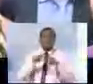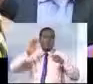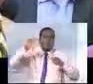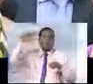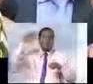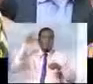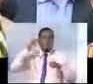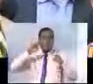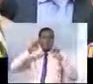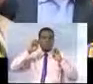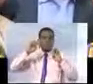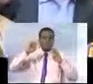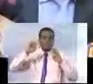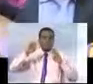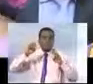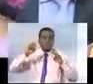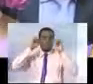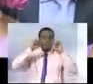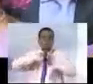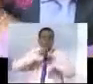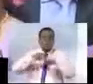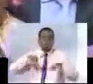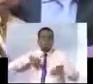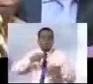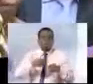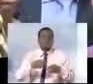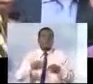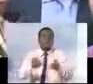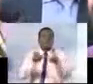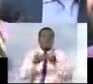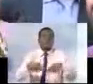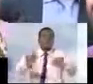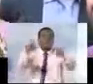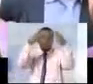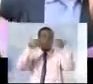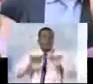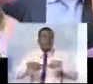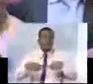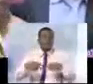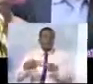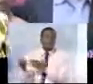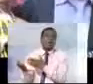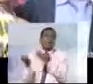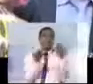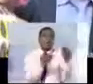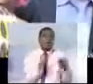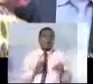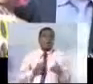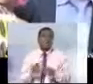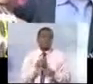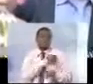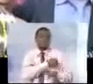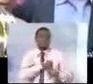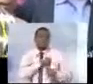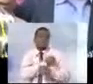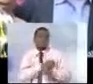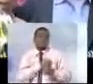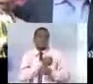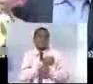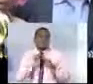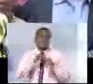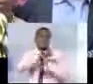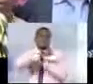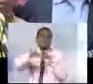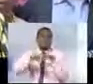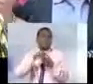l'éducation nationale nous avons obtenu à venir au nom de la communauté éducative apporter notre compassion à